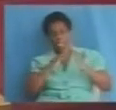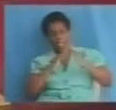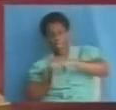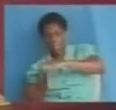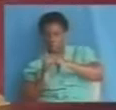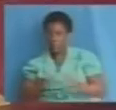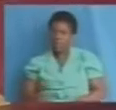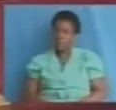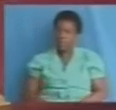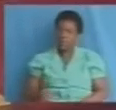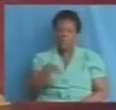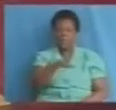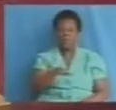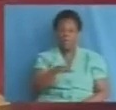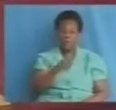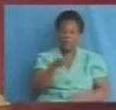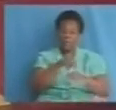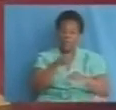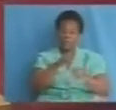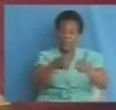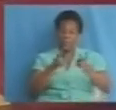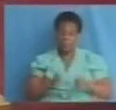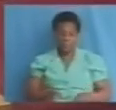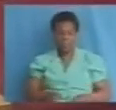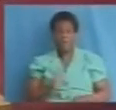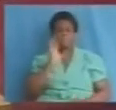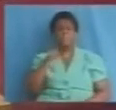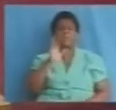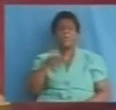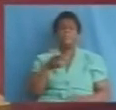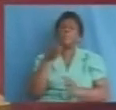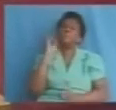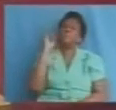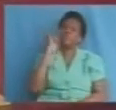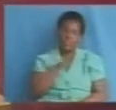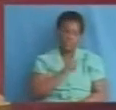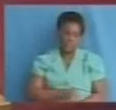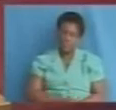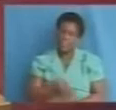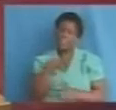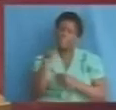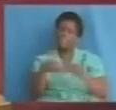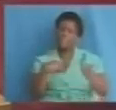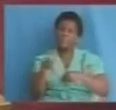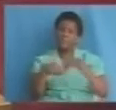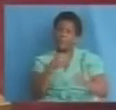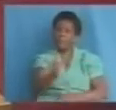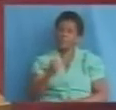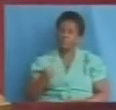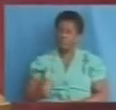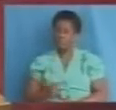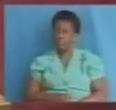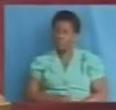na mien katika manisa Ya buk ni za miak mingi na zime chaka Sana MH eshima spik